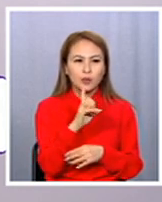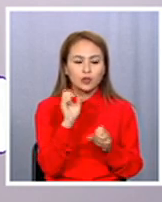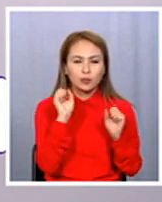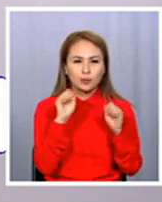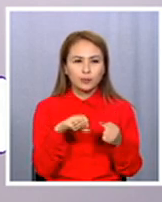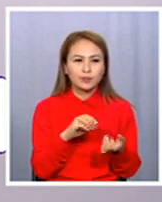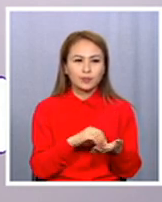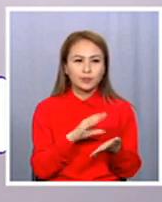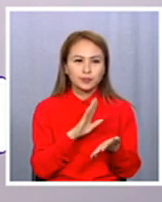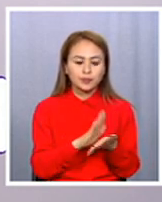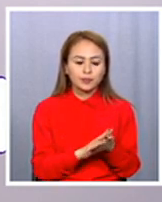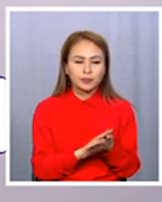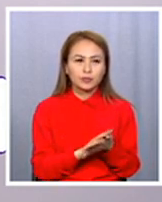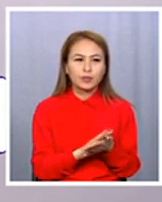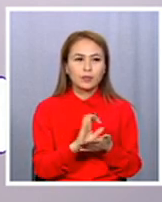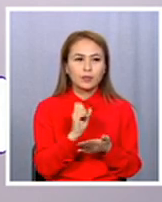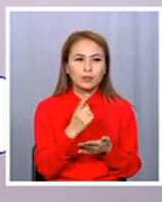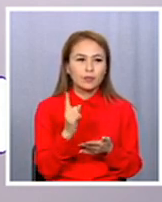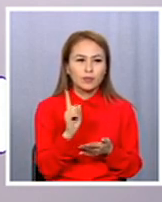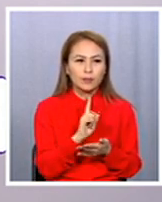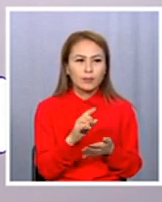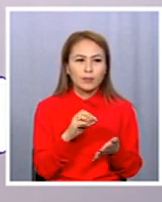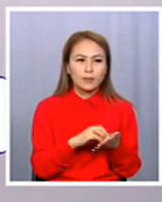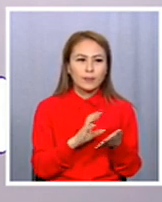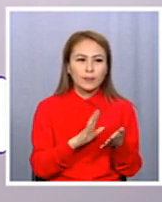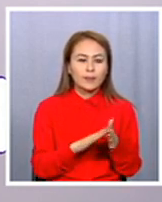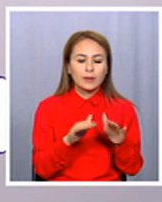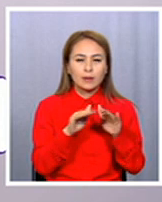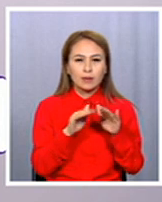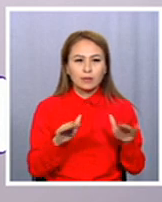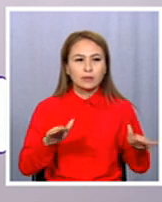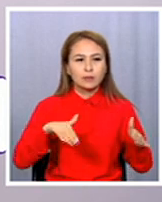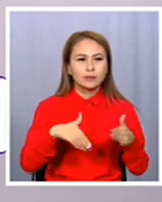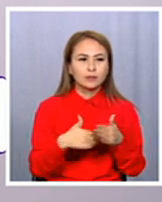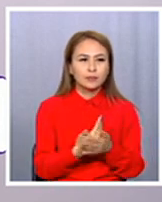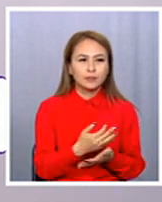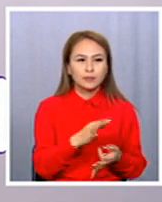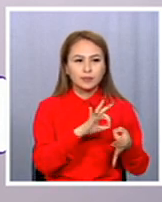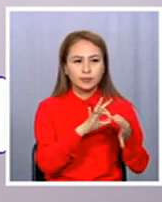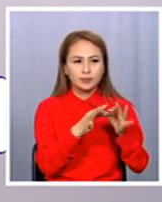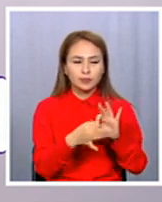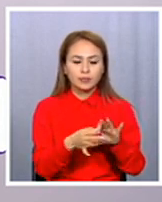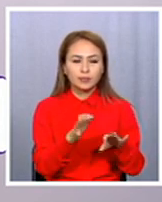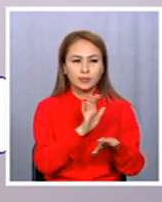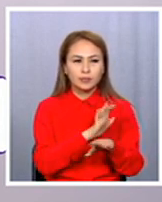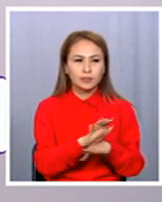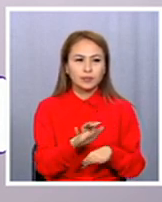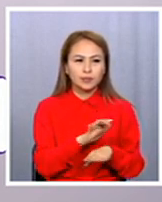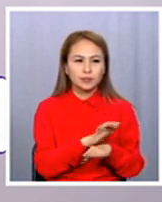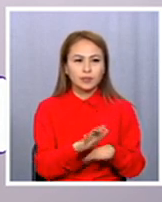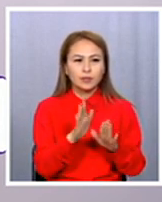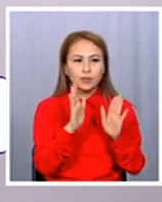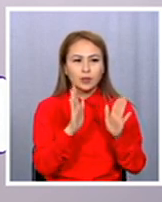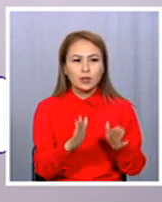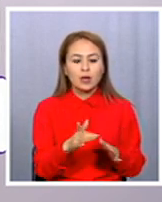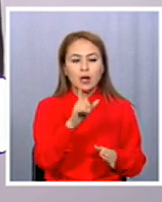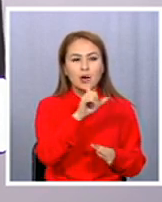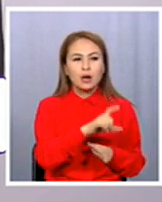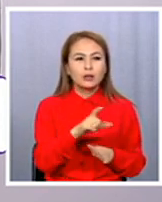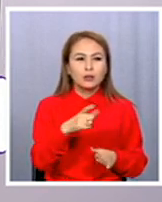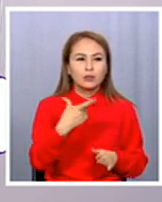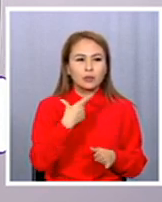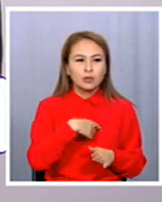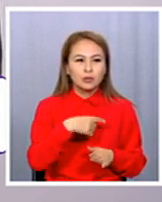болады. Яғни агроценоз белгілі бір деңгейде және сипатта өнімділігі болатын